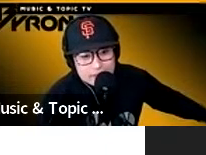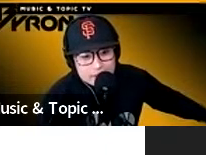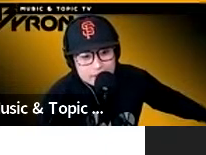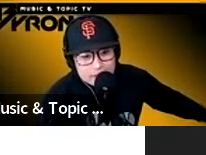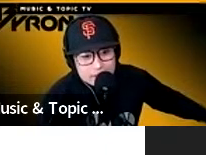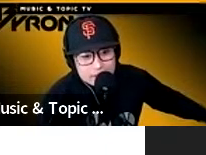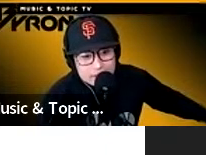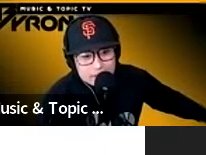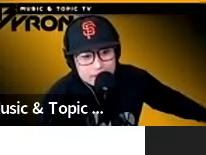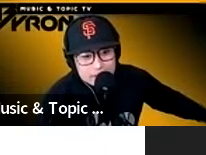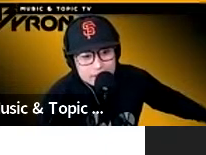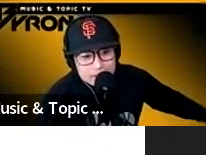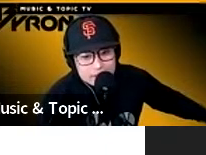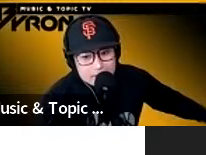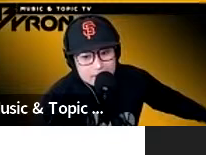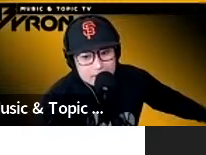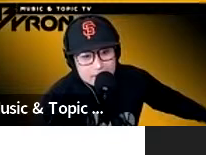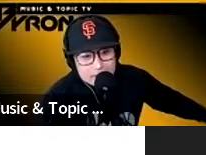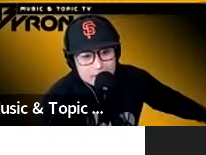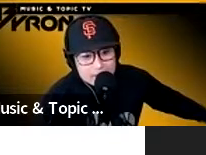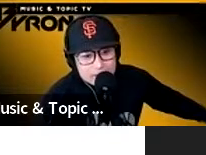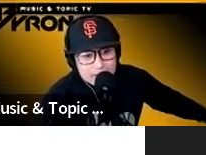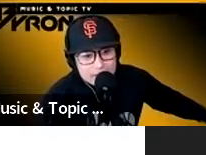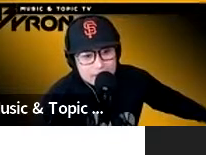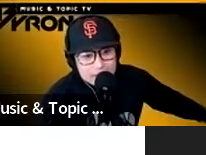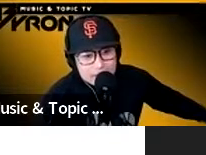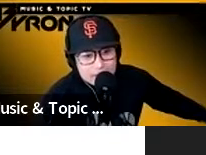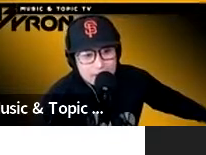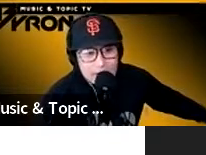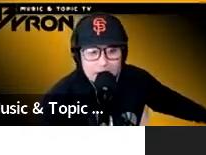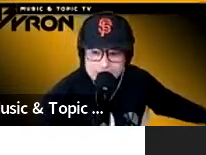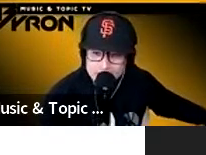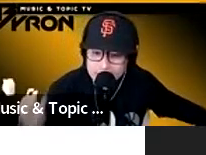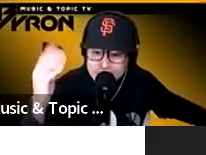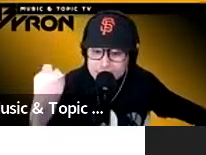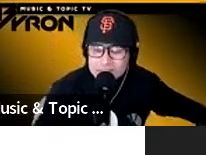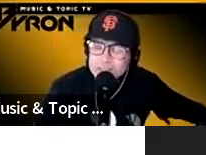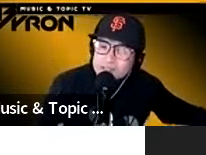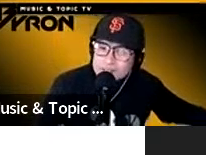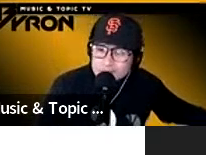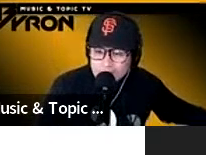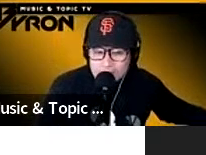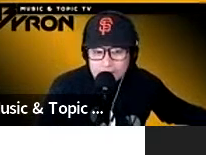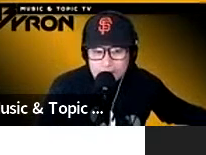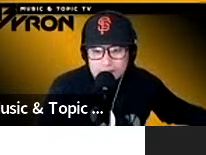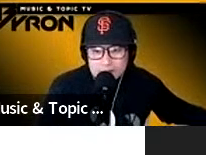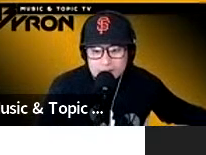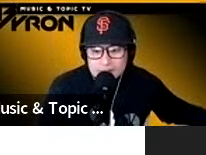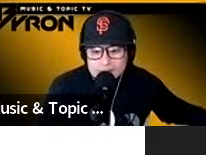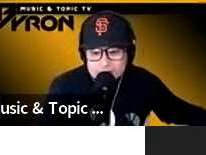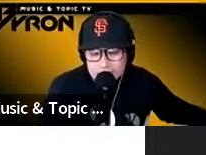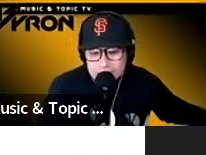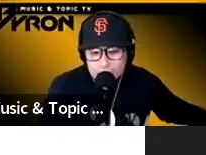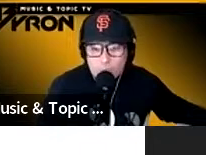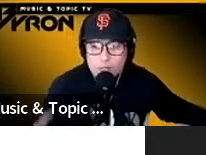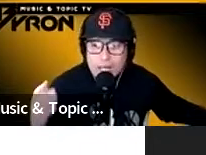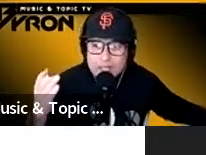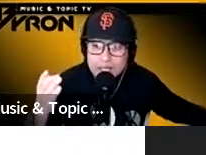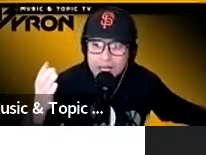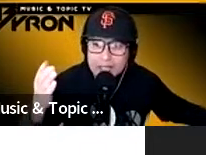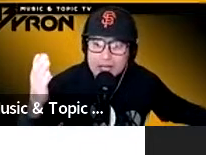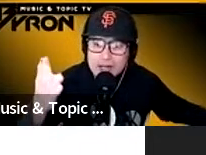diretsuhan tayo sa tingin ko Sablay talaga siya pagdating sa relihiyon o see that Oh